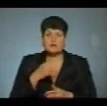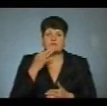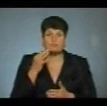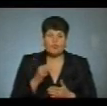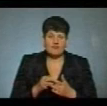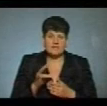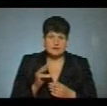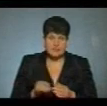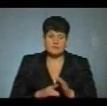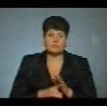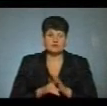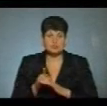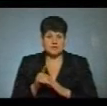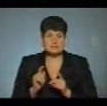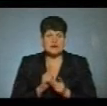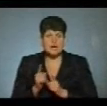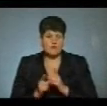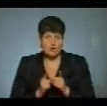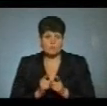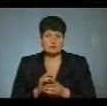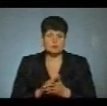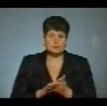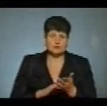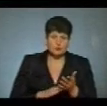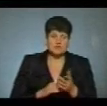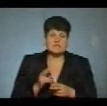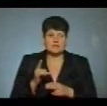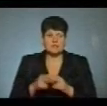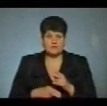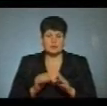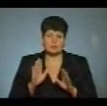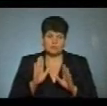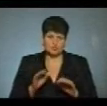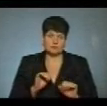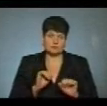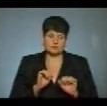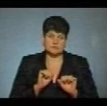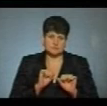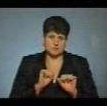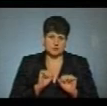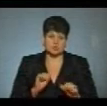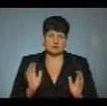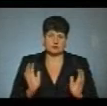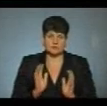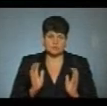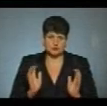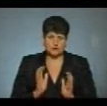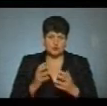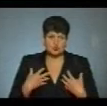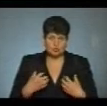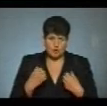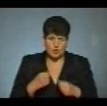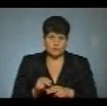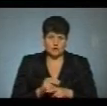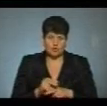чи продовжується вона, чи закінчиться, вони все-таки будуть стояти на стражі охорони здоров'я і будуть лікувати людей,